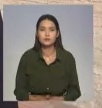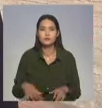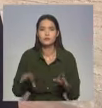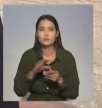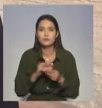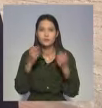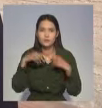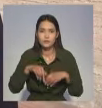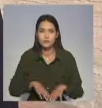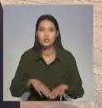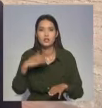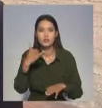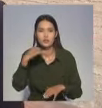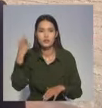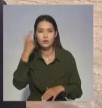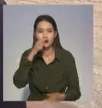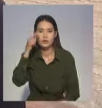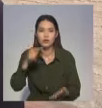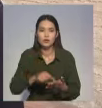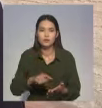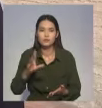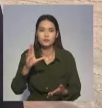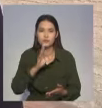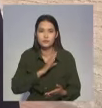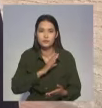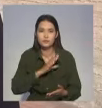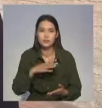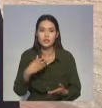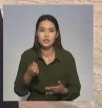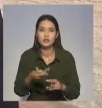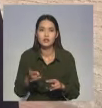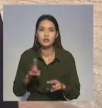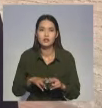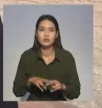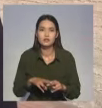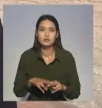решим данный вопрос, но постепенно и сразу.